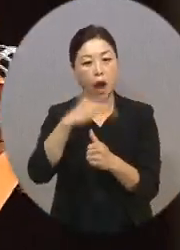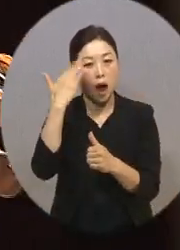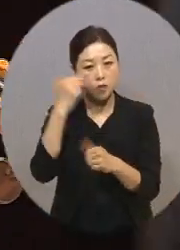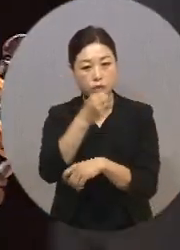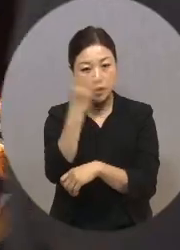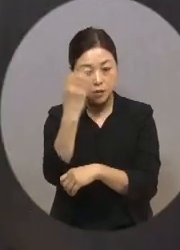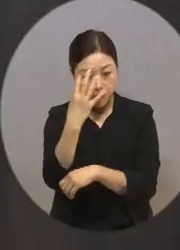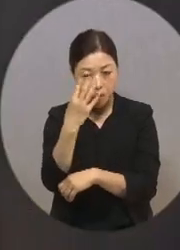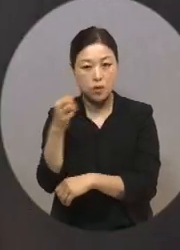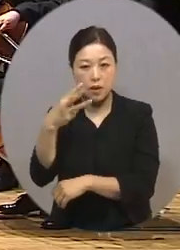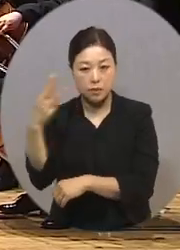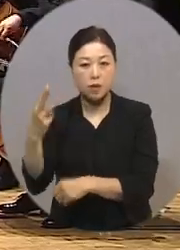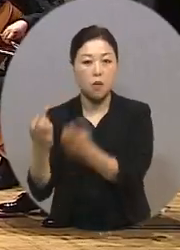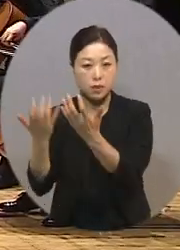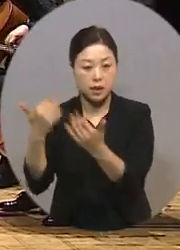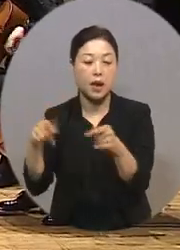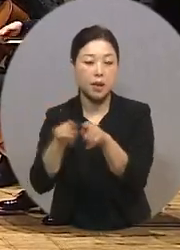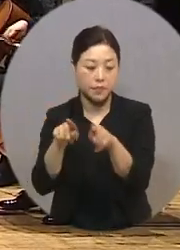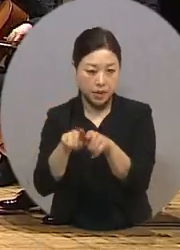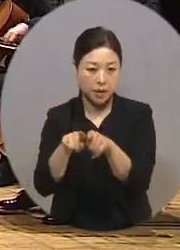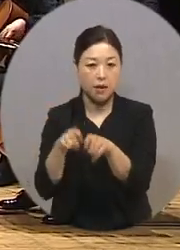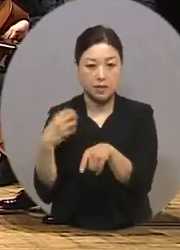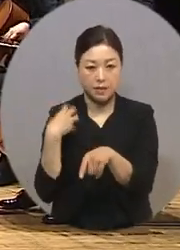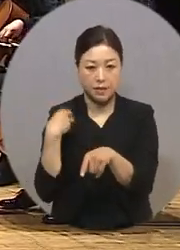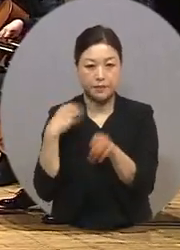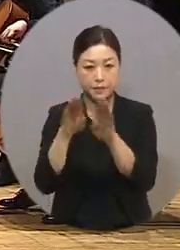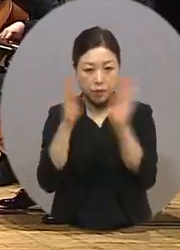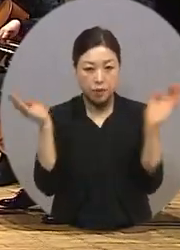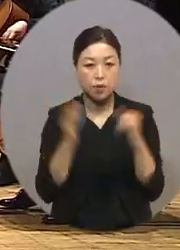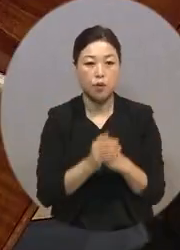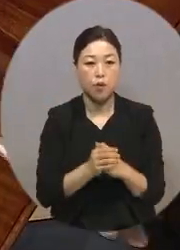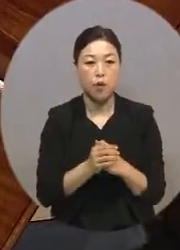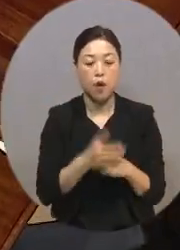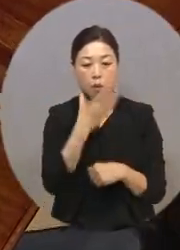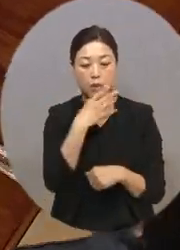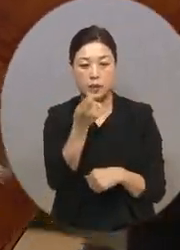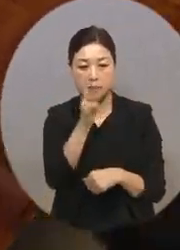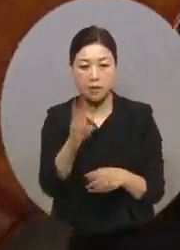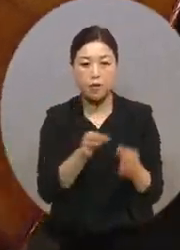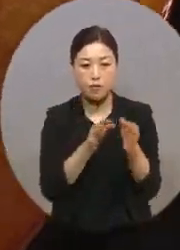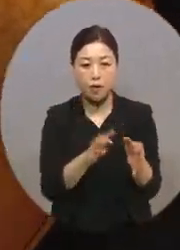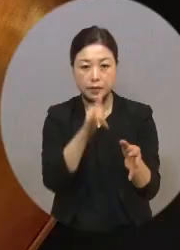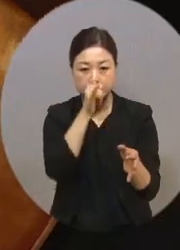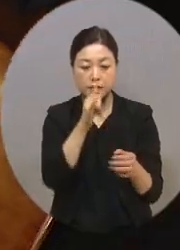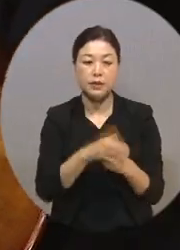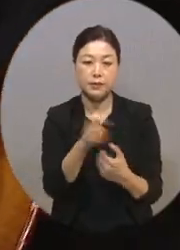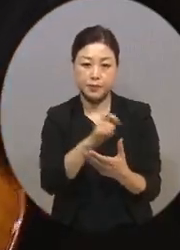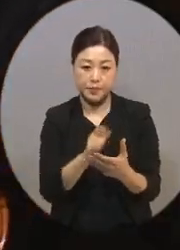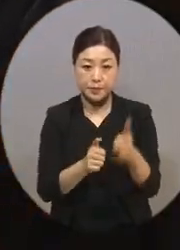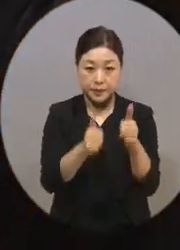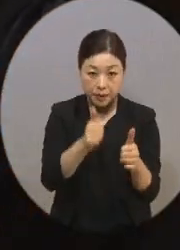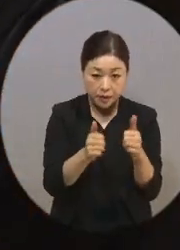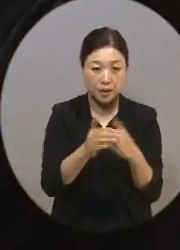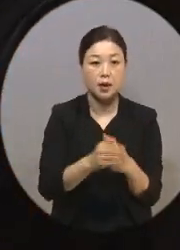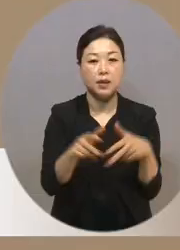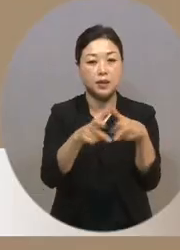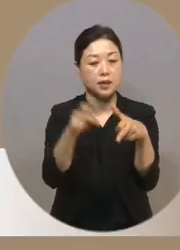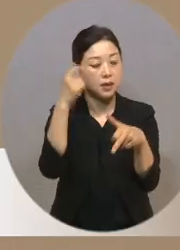삼성화재가 공동 주최하고 WBC 복지TV 등이 후원한 101장은 장애 인식 개선을 위해